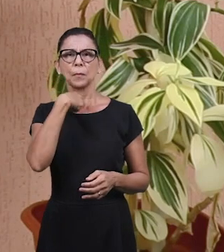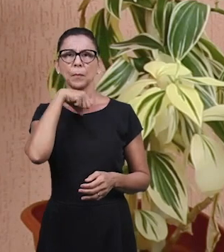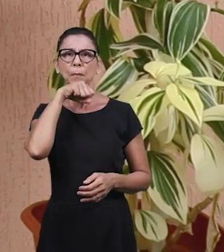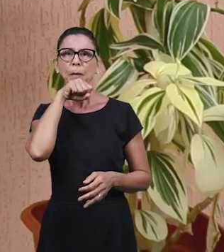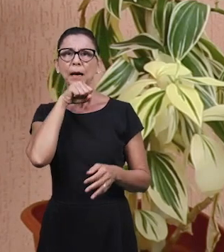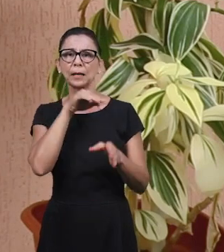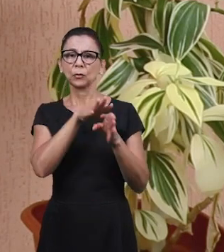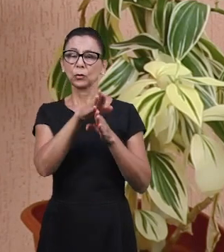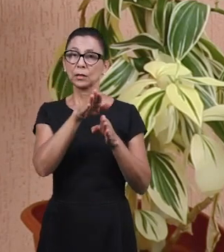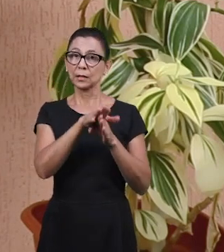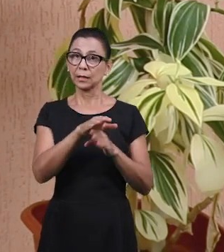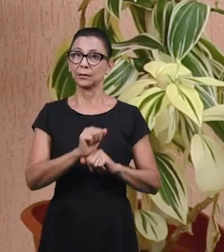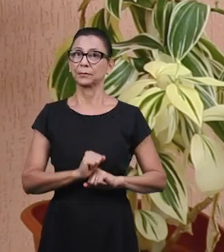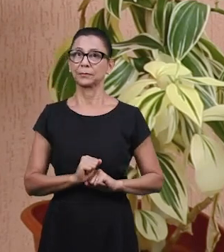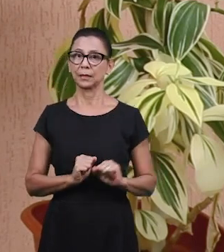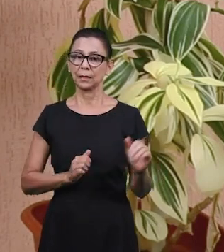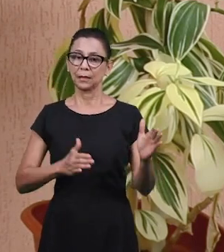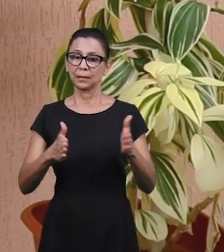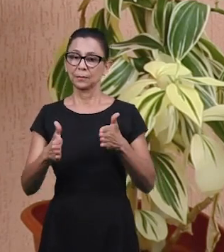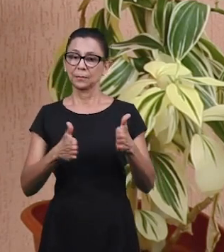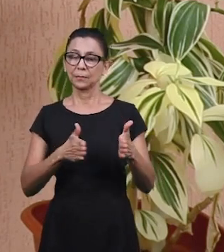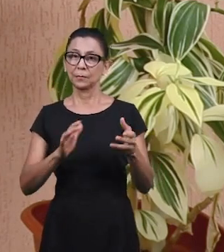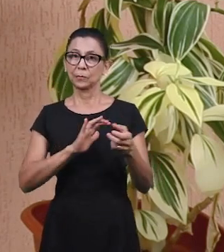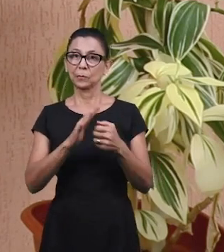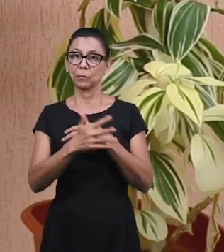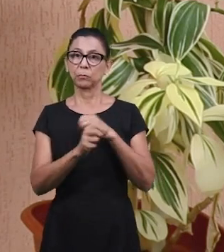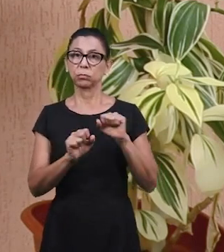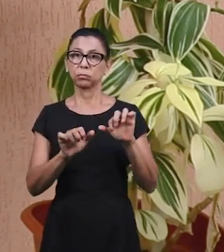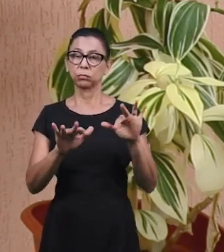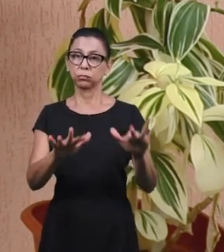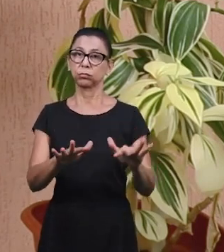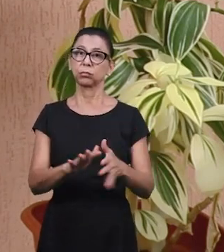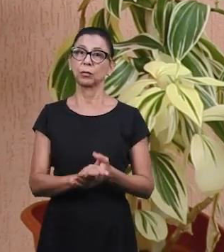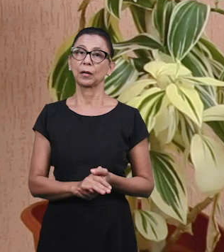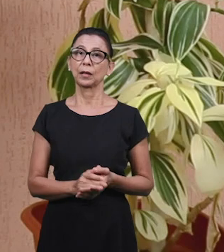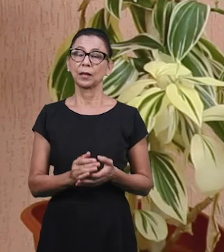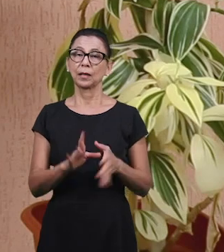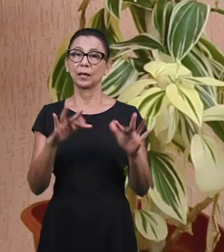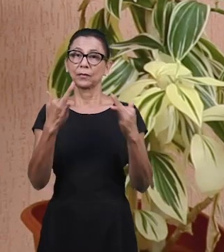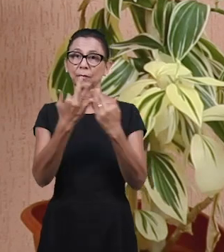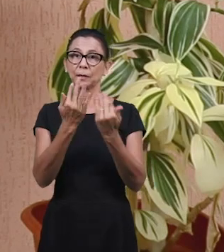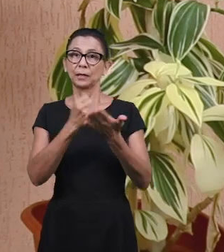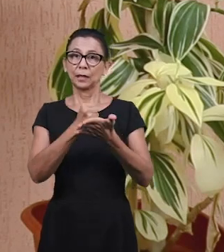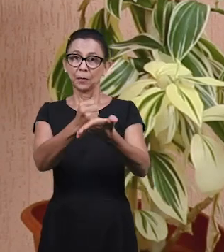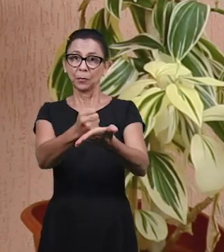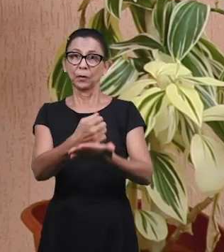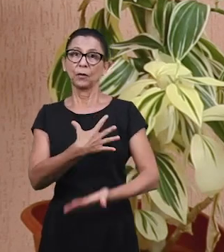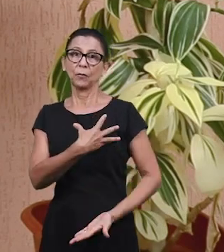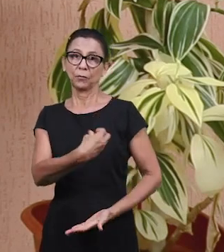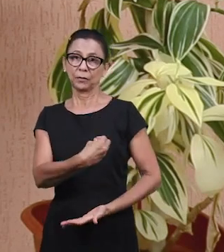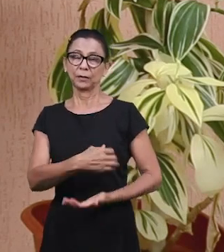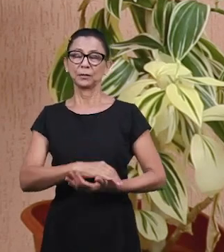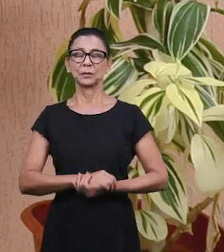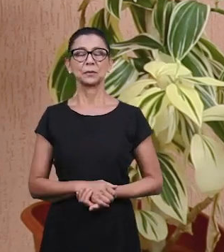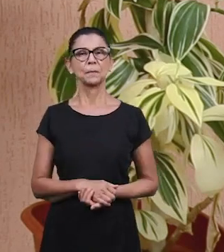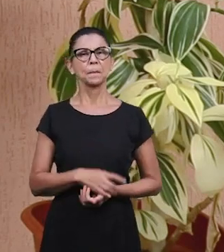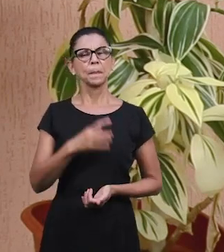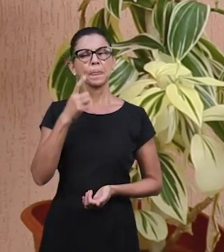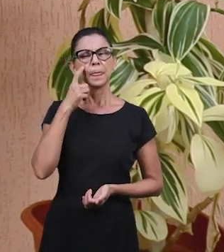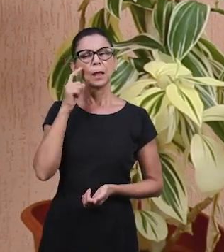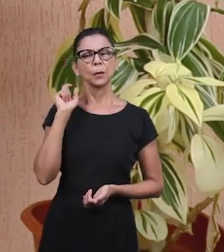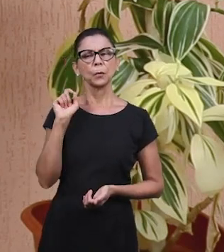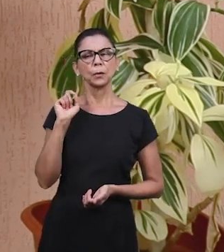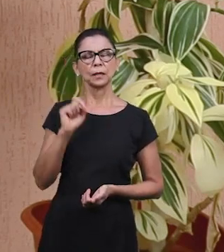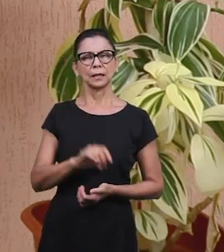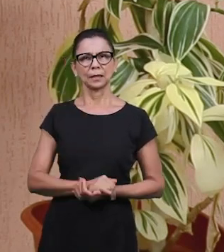cours. Orientation pour les parents, parce que dans cette période de pandémie, ceux qui l'enseignement sont les parents